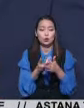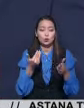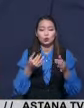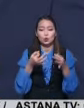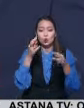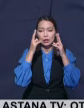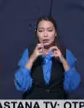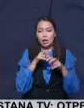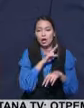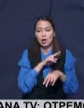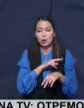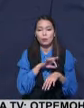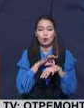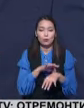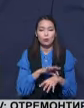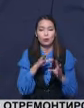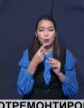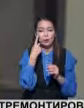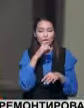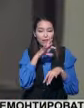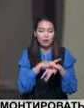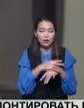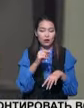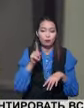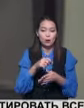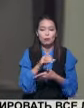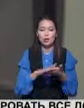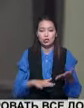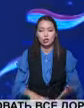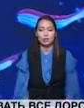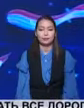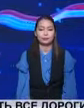расследование. Работа по выявлению и предупреждению фактов вымогательств продолжается.